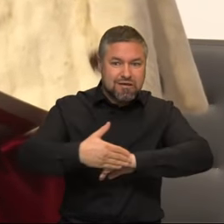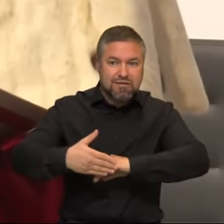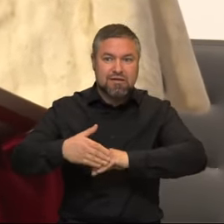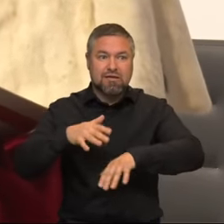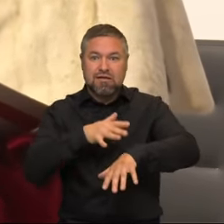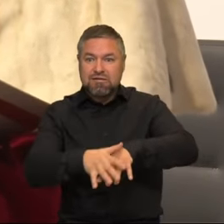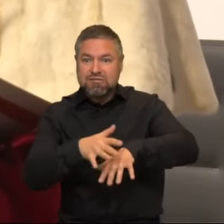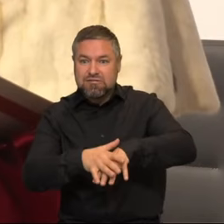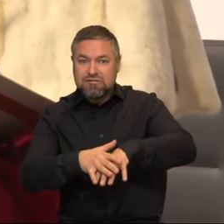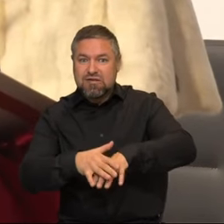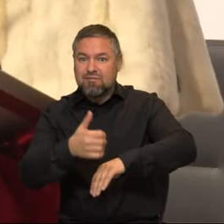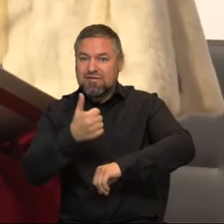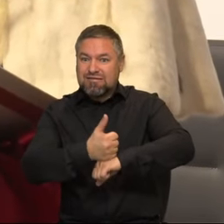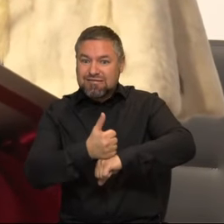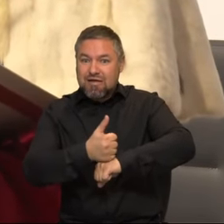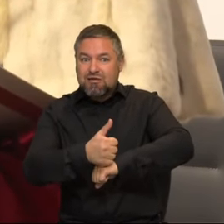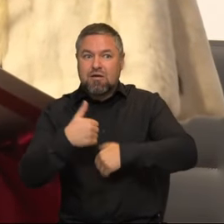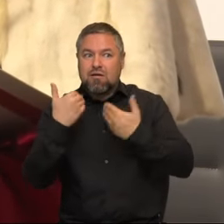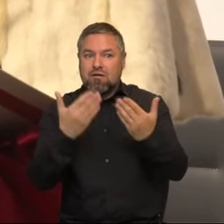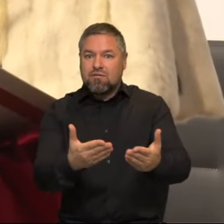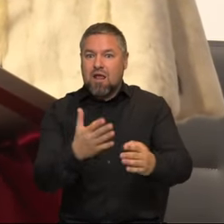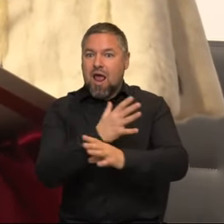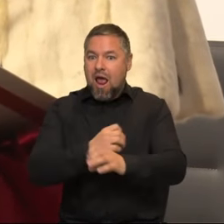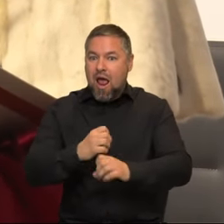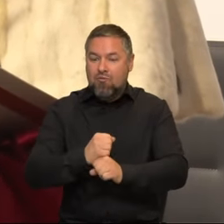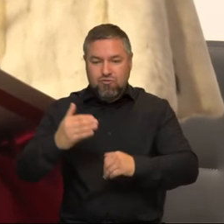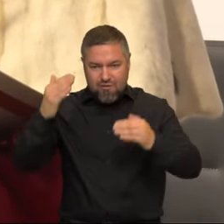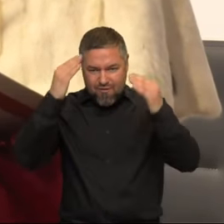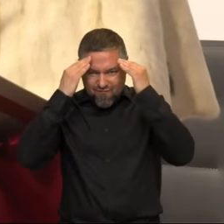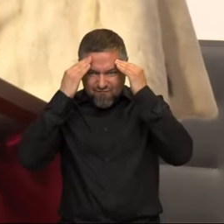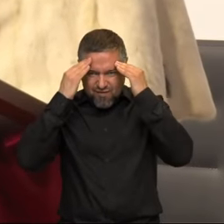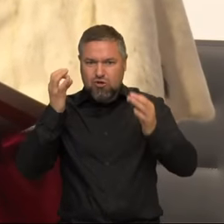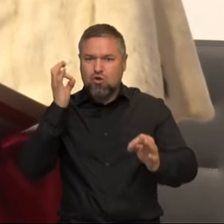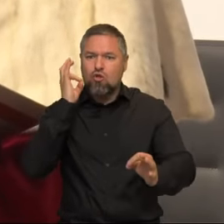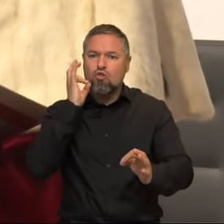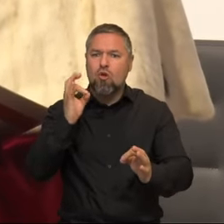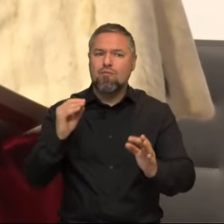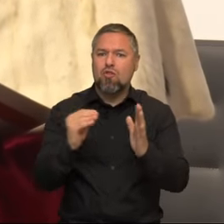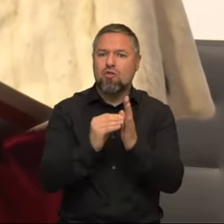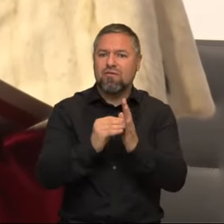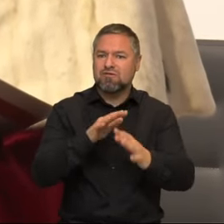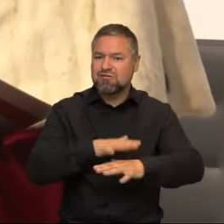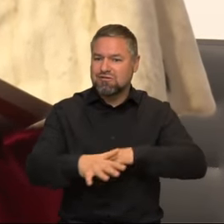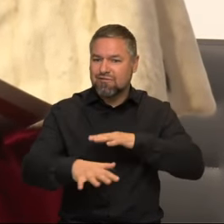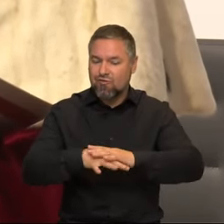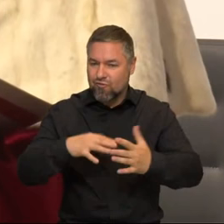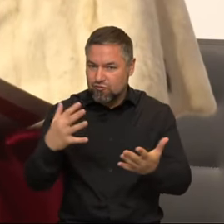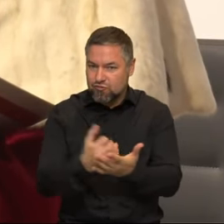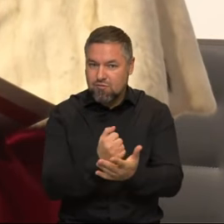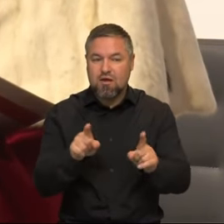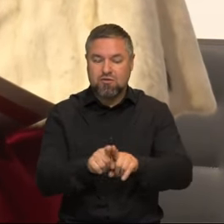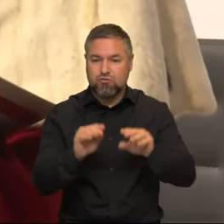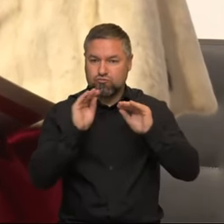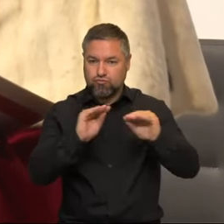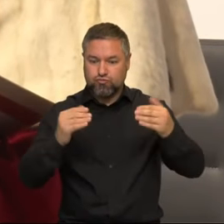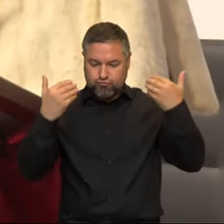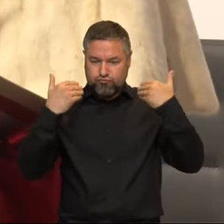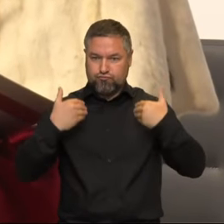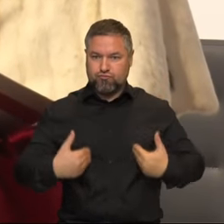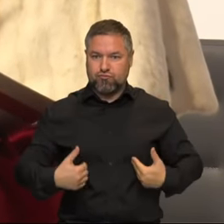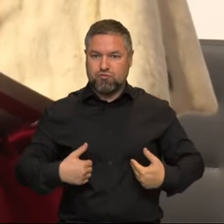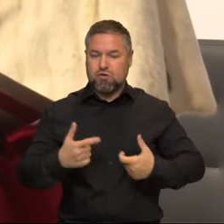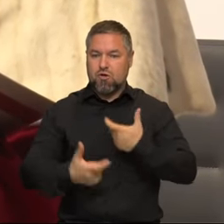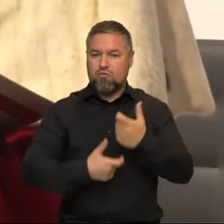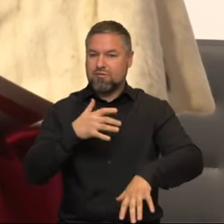oraz systemie staży zagwarantuje absolwentom zdobywanie wiedzy oraz konkretnych doświadczeń zawodowych, ale także będzie kształtował postawy oparte